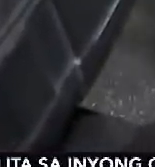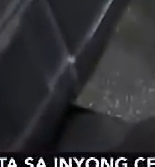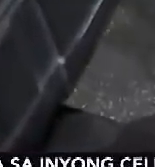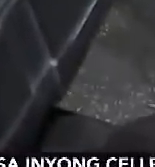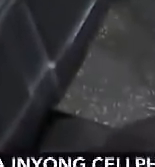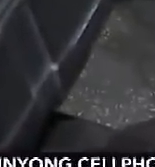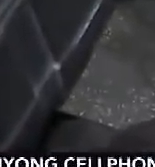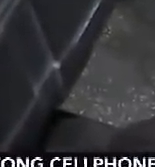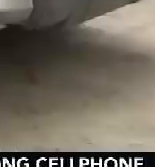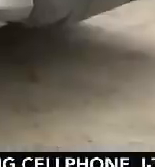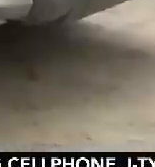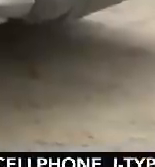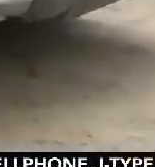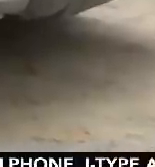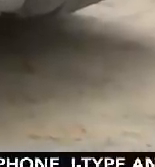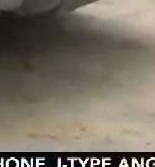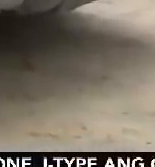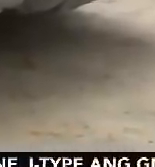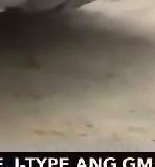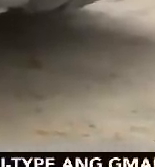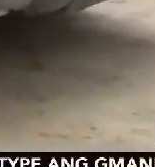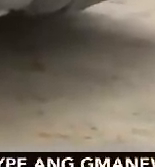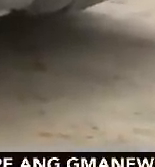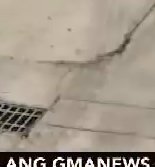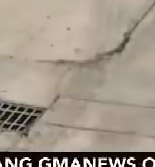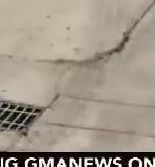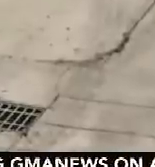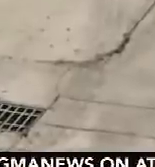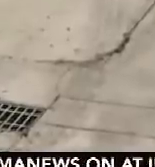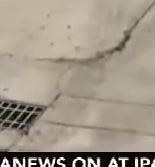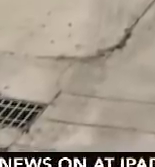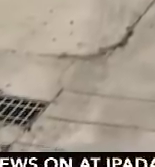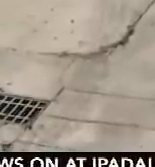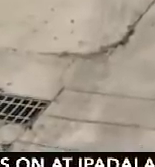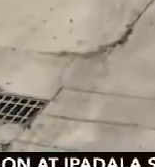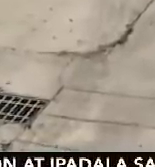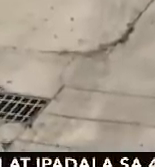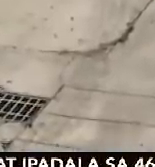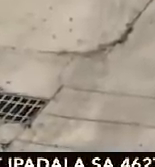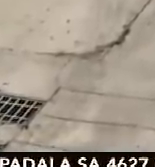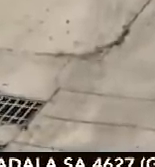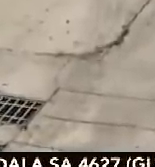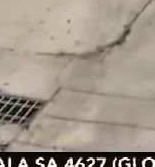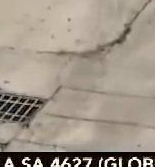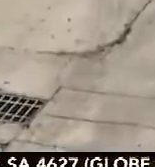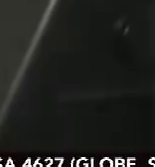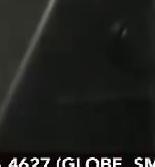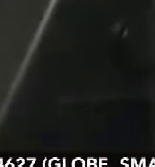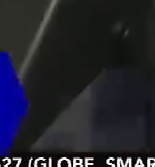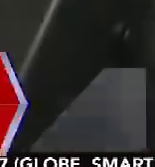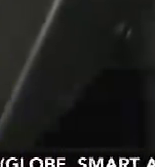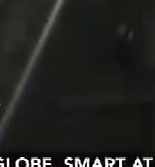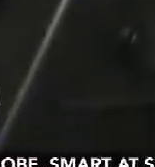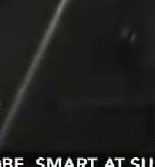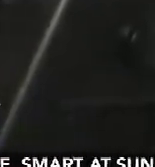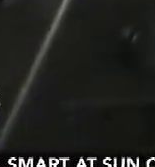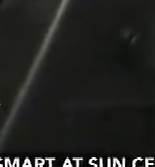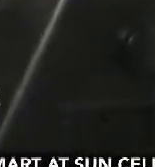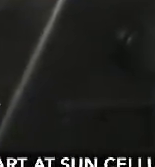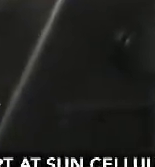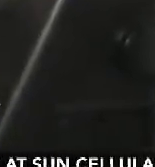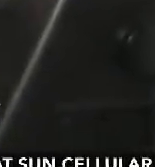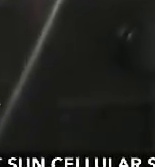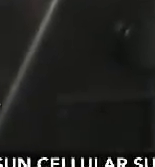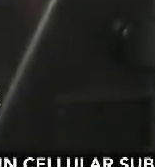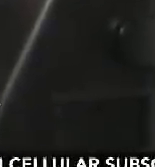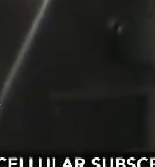4 piso at 20 sentimo ang posibleng dagdag singil. Ayon kay Department of Energy, Oil Industry Management Bureau Director Rino